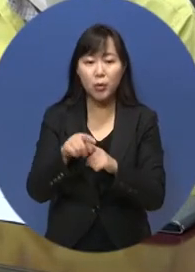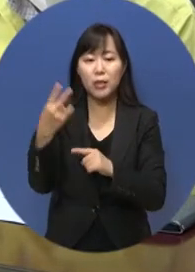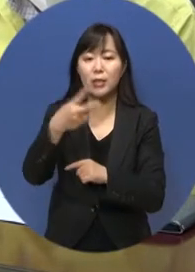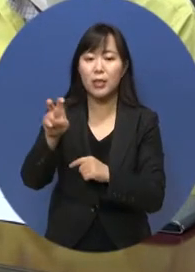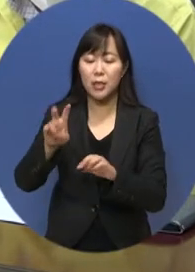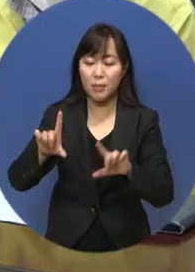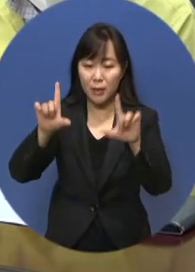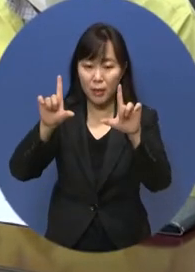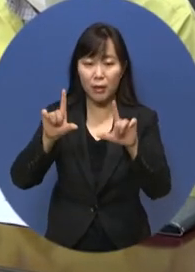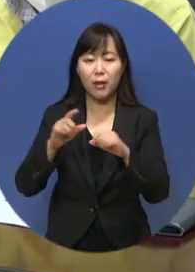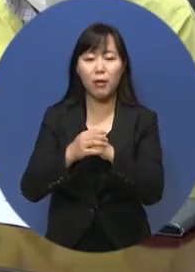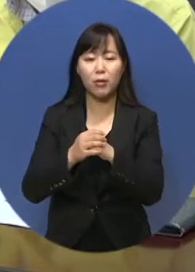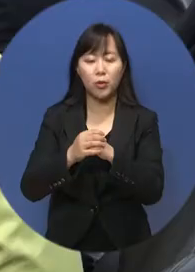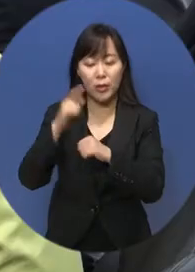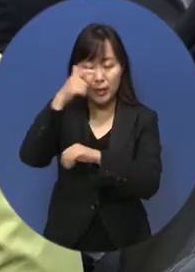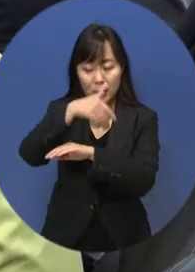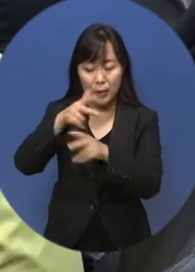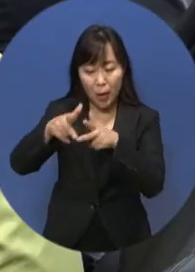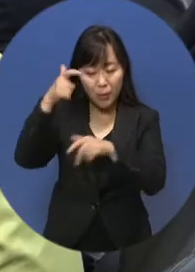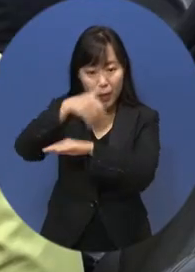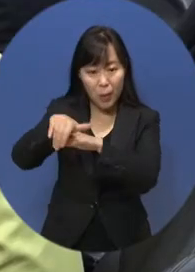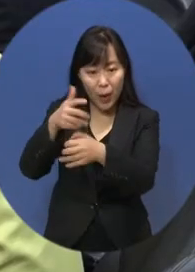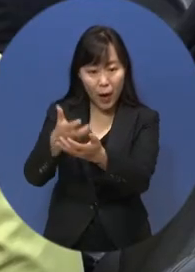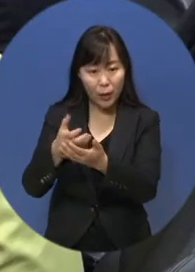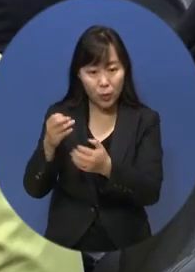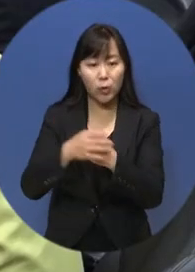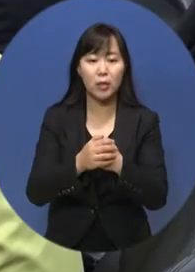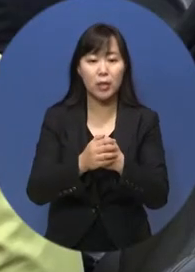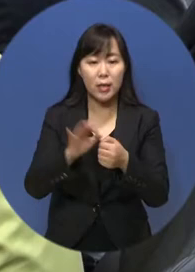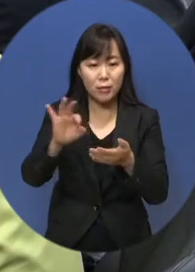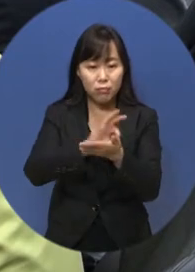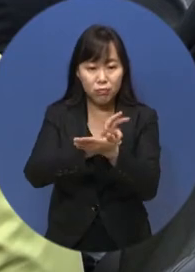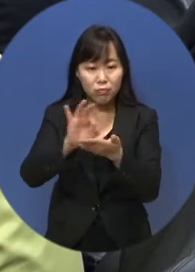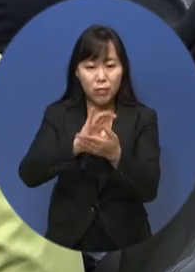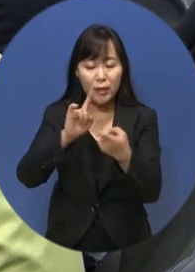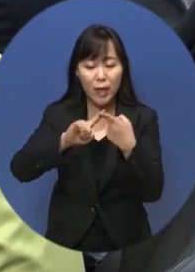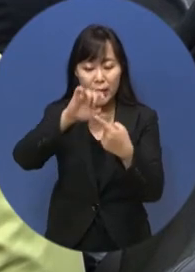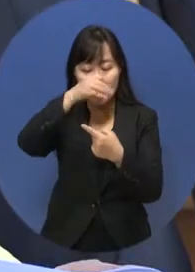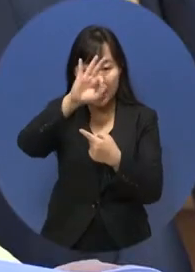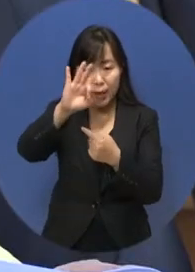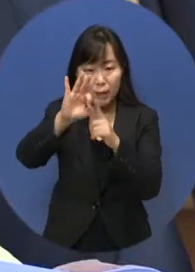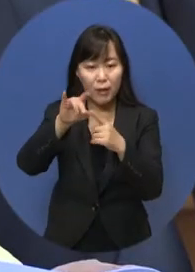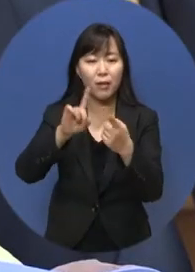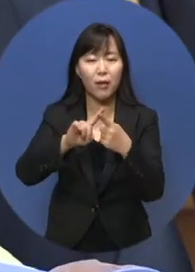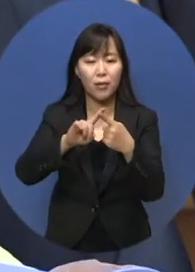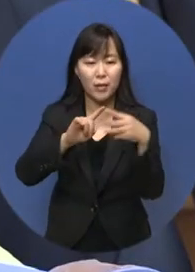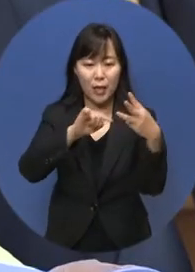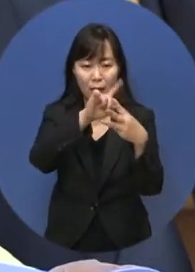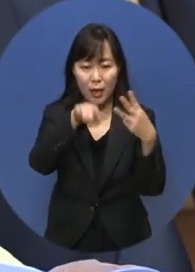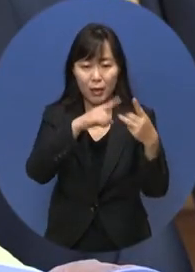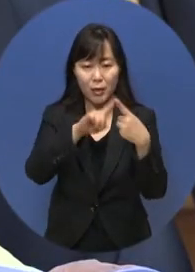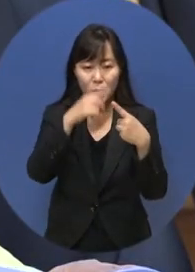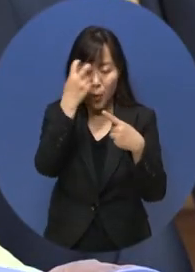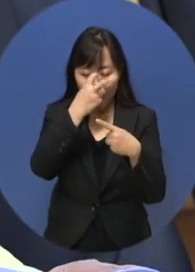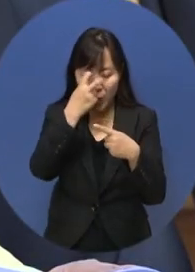2021년도 사업계획안, 그리고 2021년 세입세출예산안 등 3개 안건에 대해